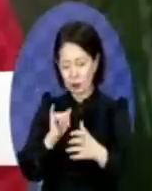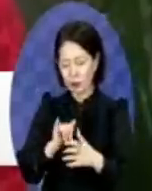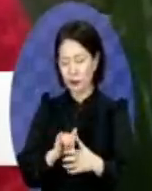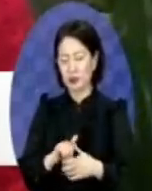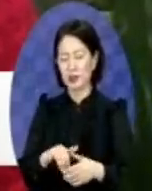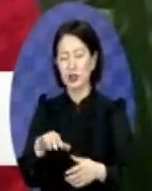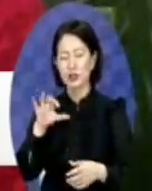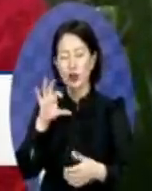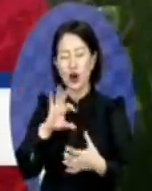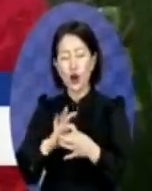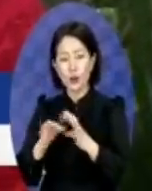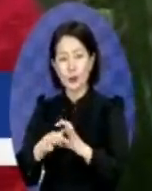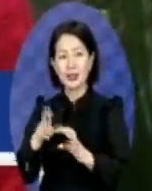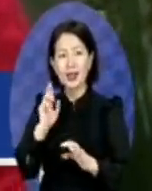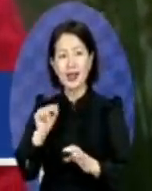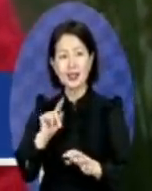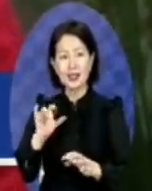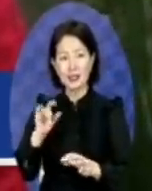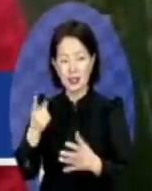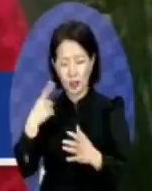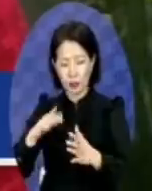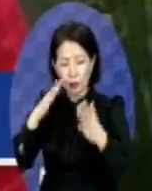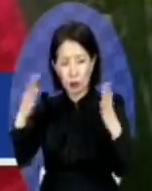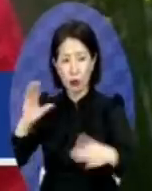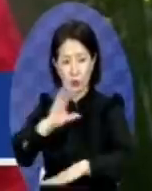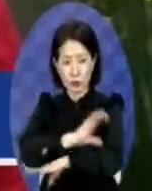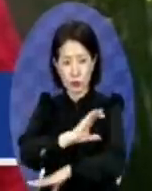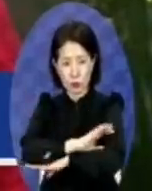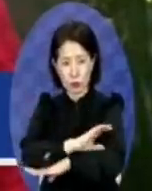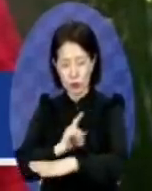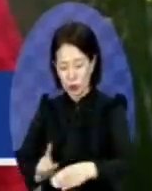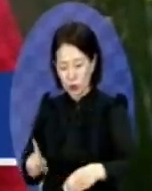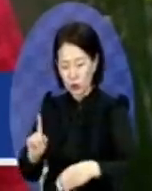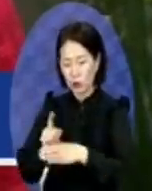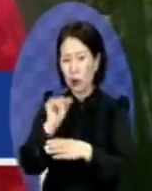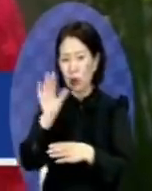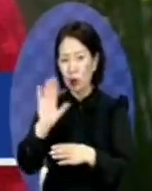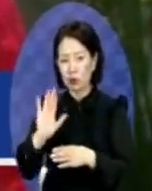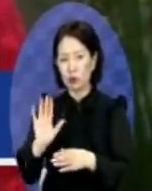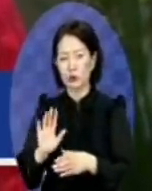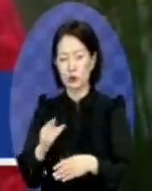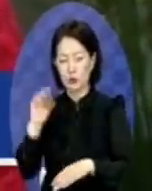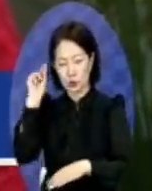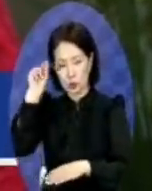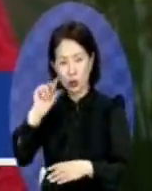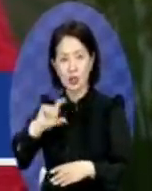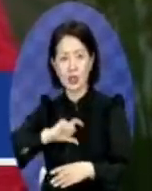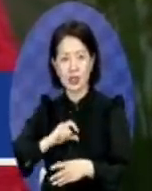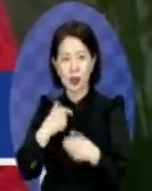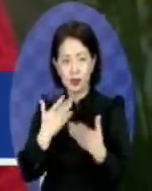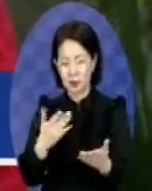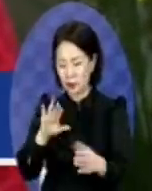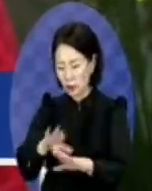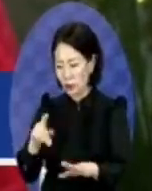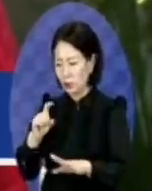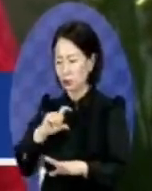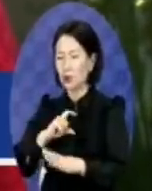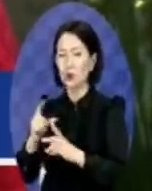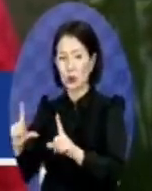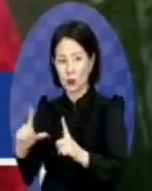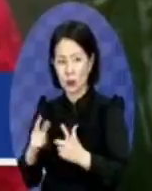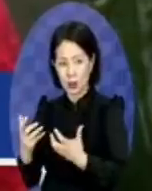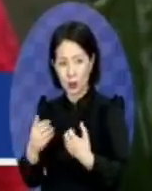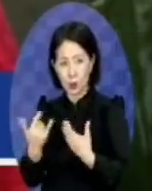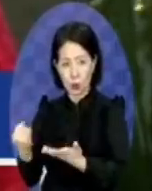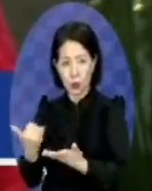бол Казахстаны хамгийн том их сургуульд бол үн төлбөргүй сурах урилгын өгчд юм байлээ. Манай хүүхэд урилга байраад ирцгээс ясаа хоёула.